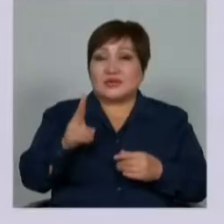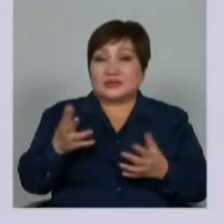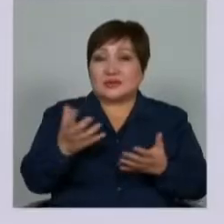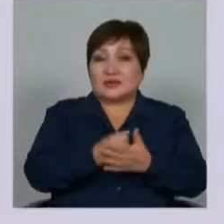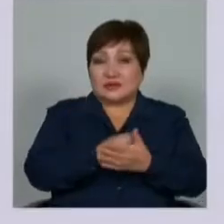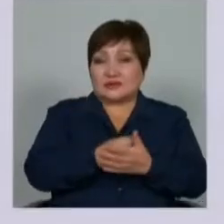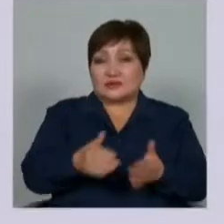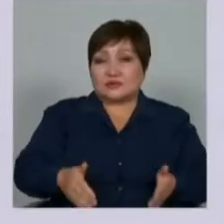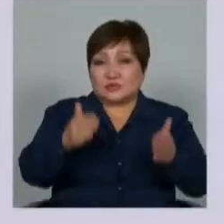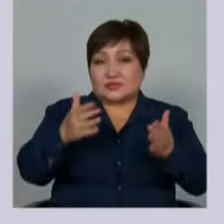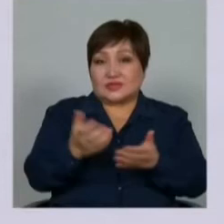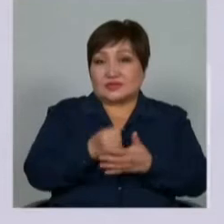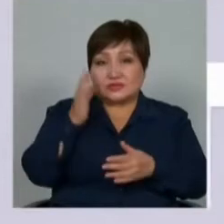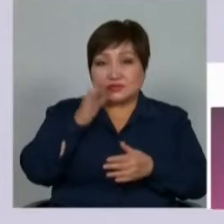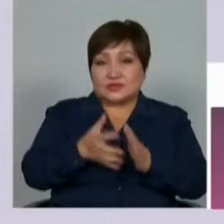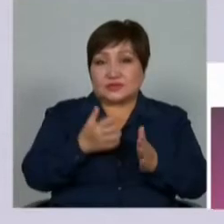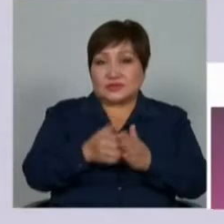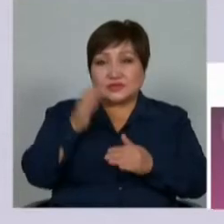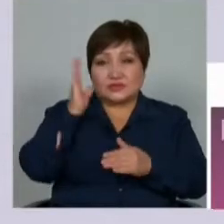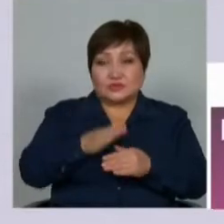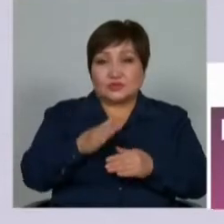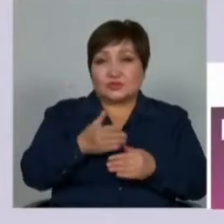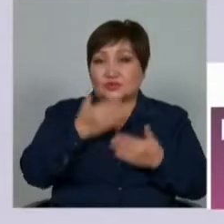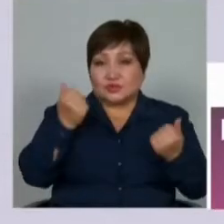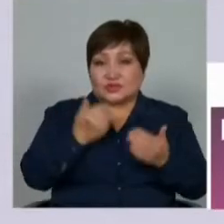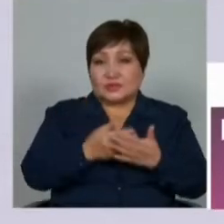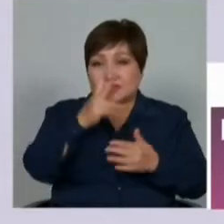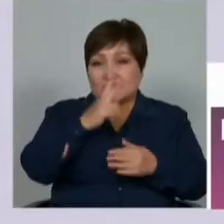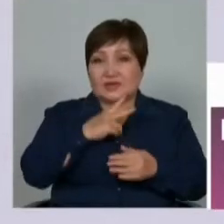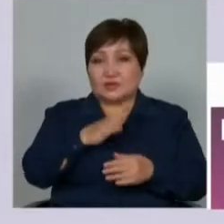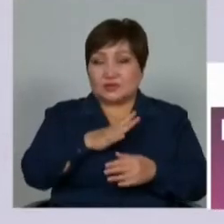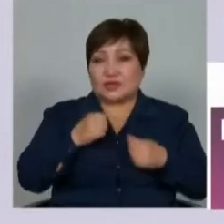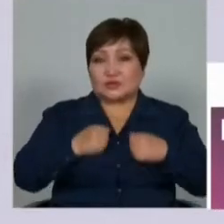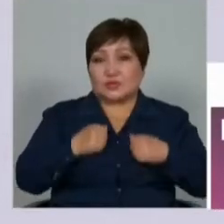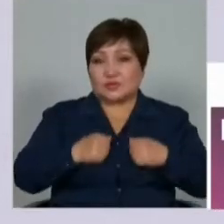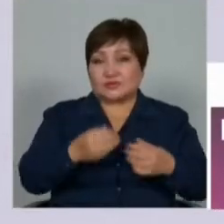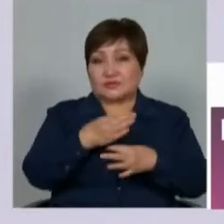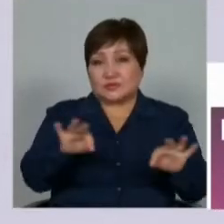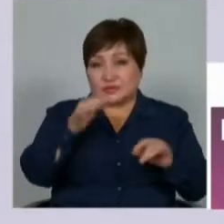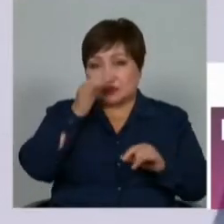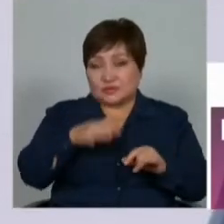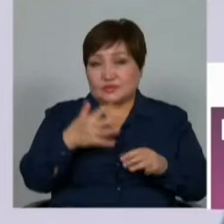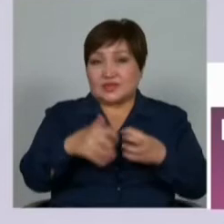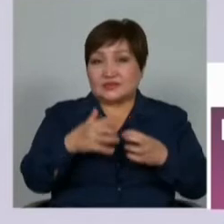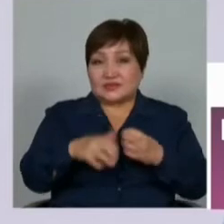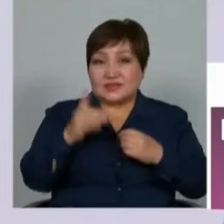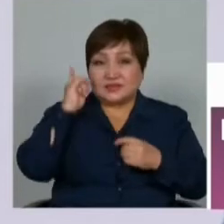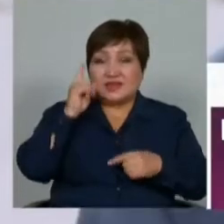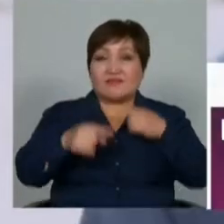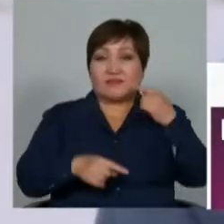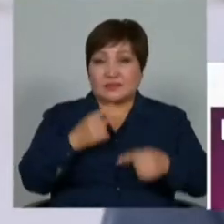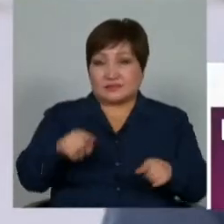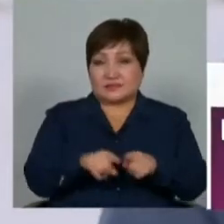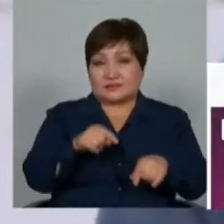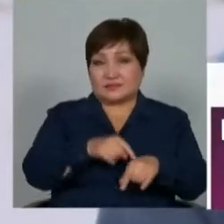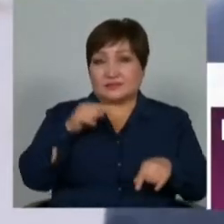месяца где-то, ну там плюс-минус. Судың жоқтығына шамамен екі ай болды. Жуын алмаймыз емін еркін. Орта ғасырға тап болғандаймыз. Суға уақытылы төлеп